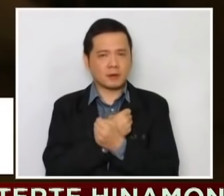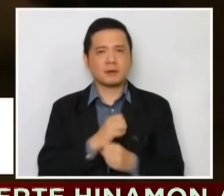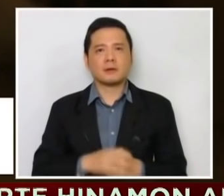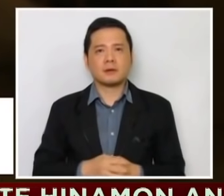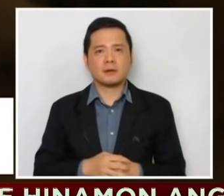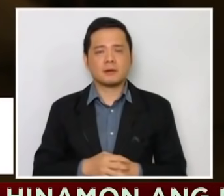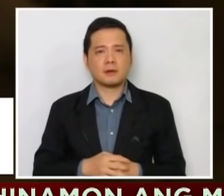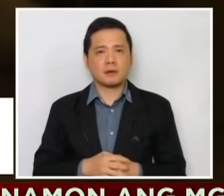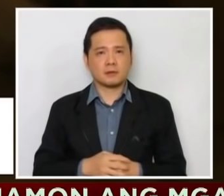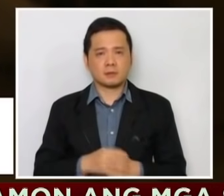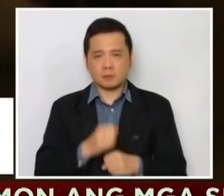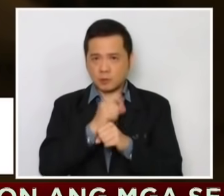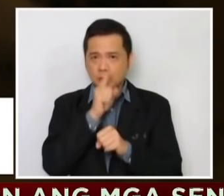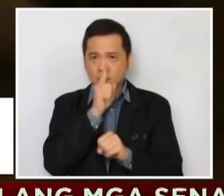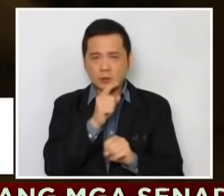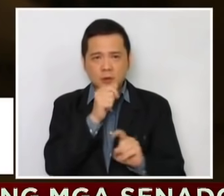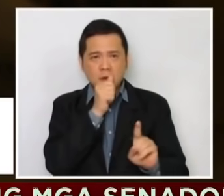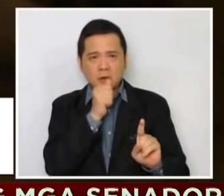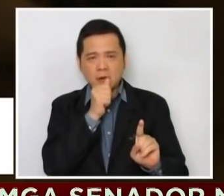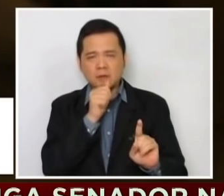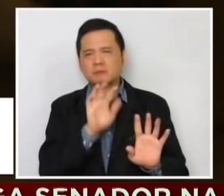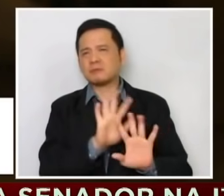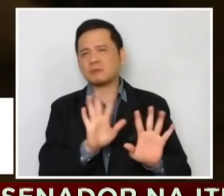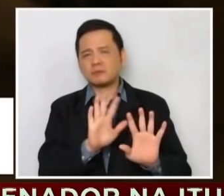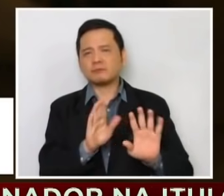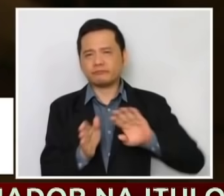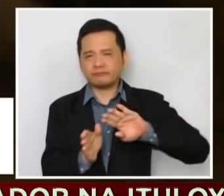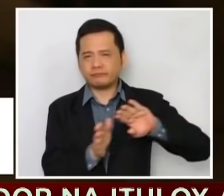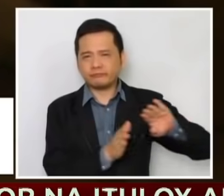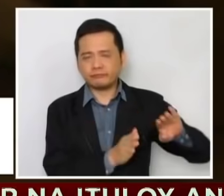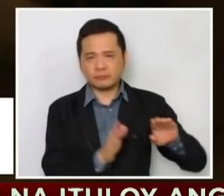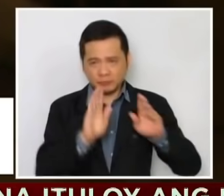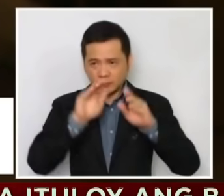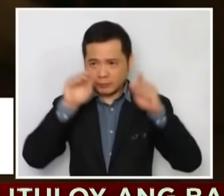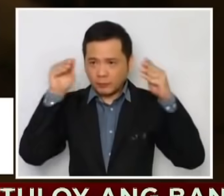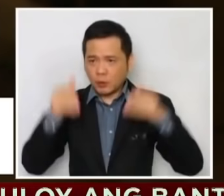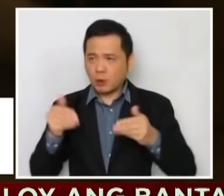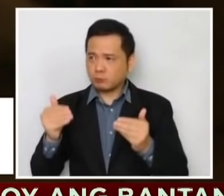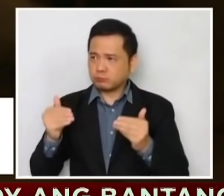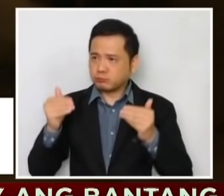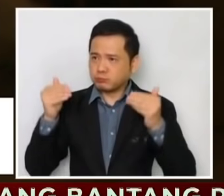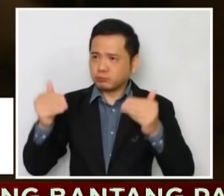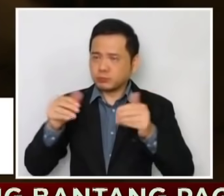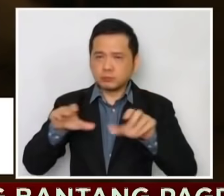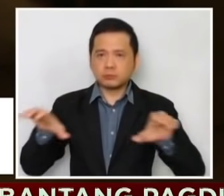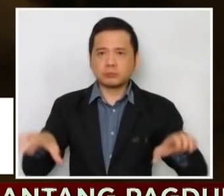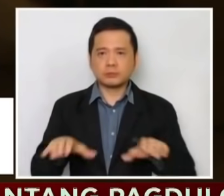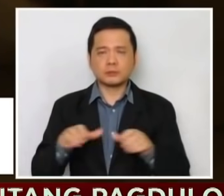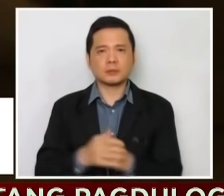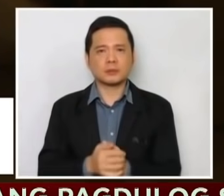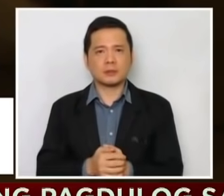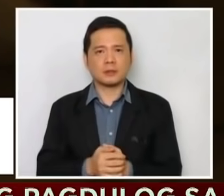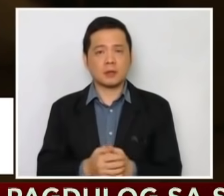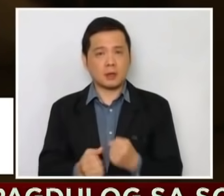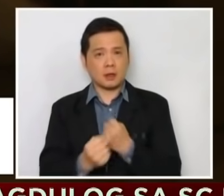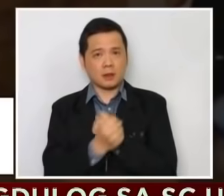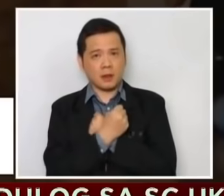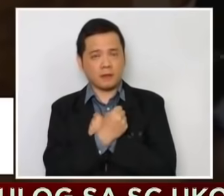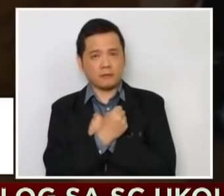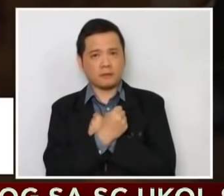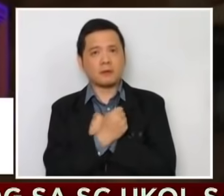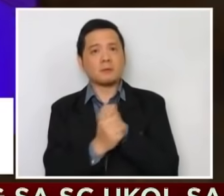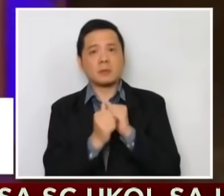ang pagtitiis. Ang nagmamahal, kailangang ipaglaban ang